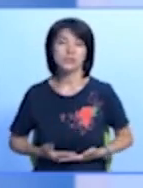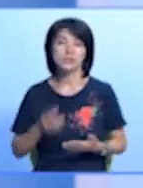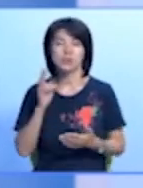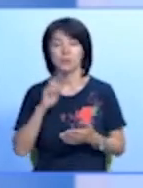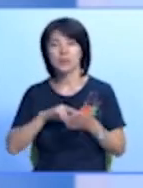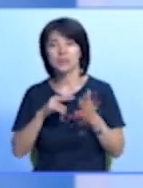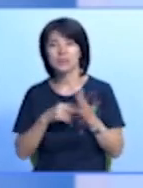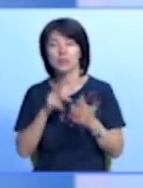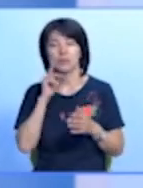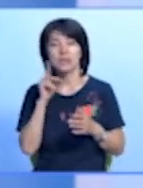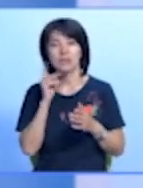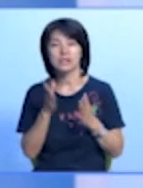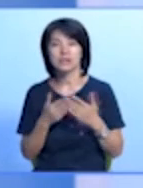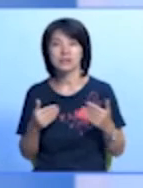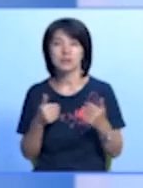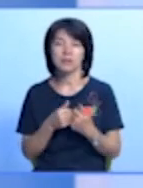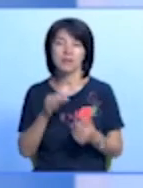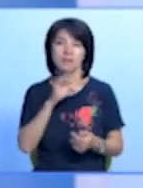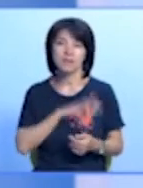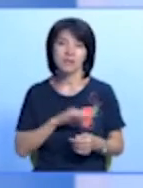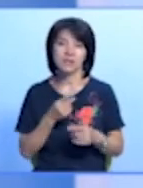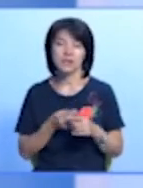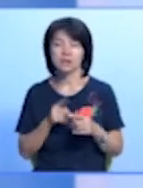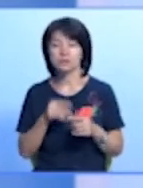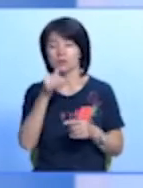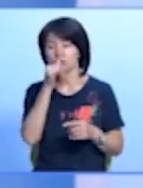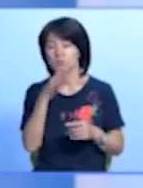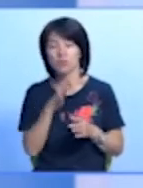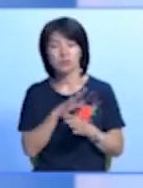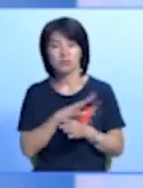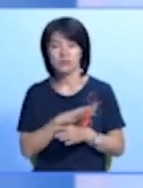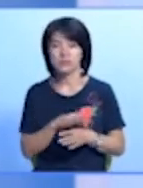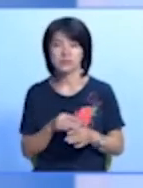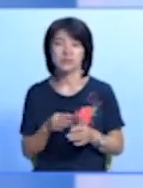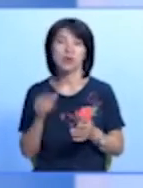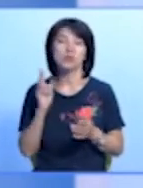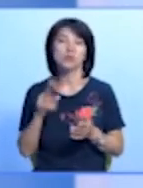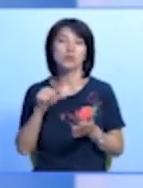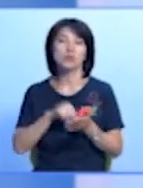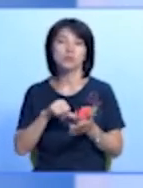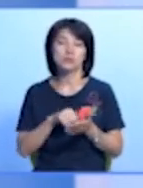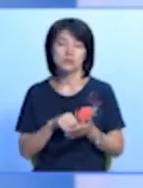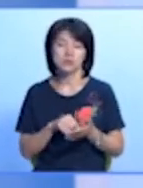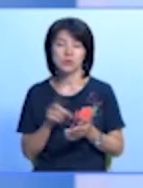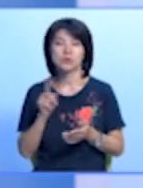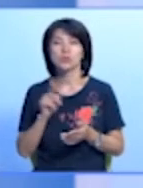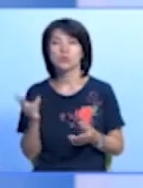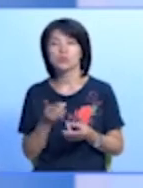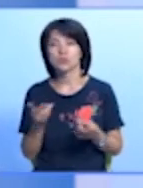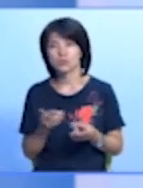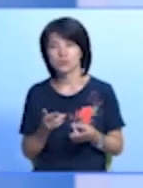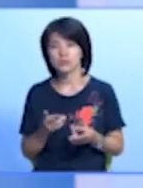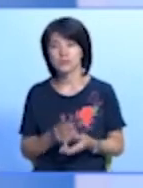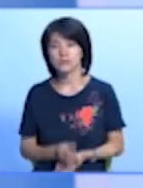«ЖАС Отбасы», выгодные условия которой не могут быть незамечены. Кто может участвовать и что для этого нужно, узнала